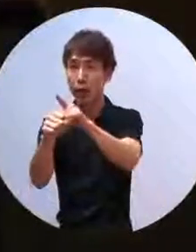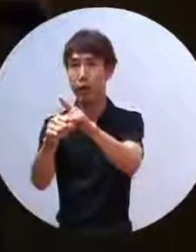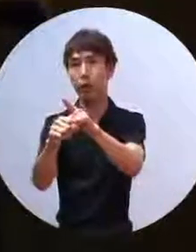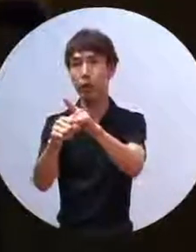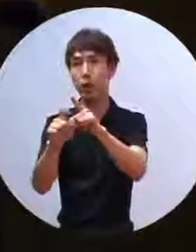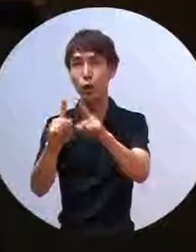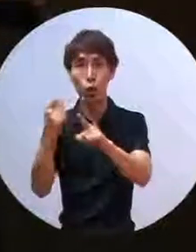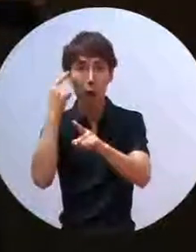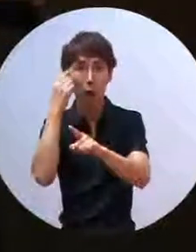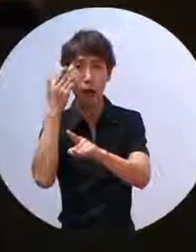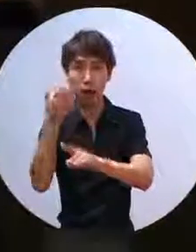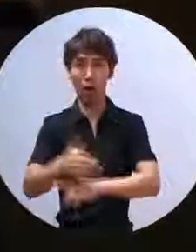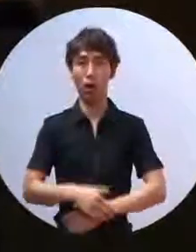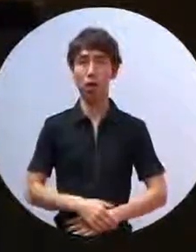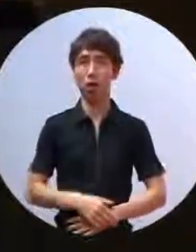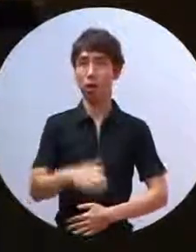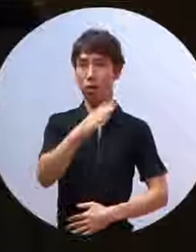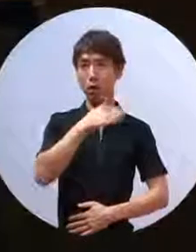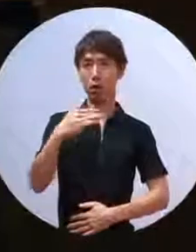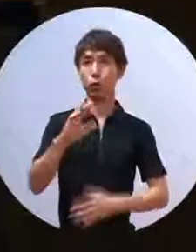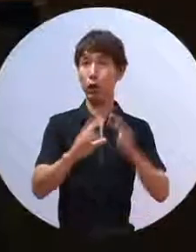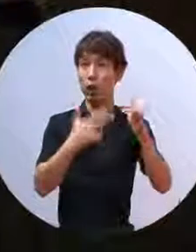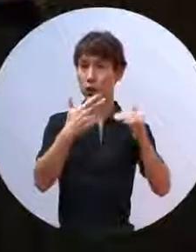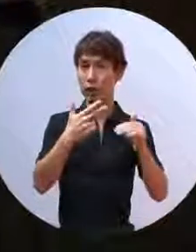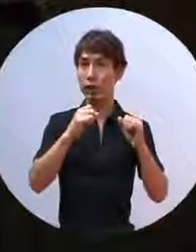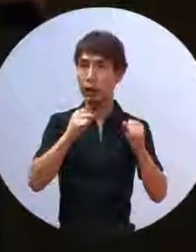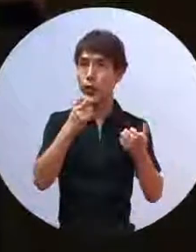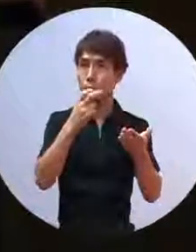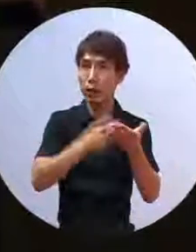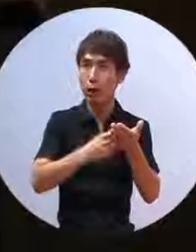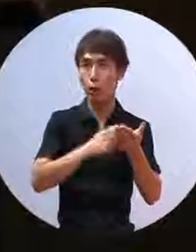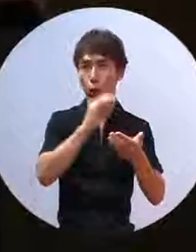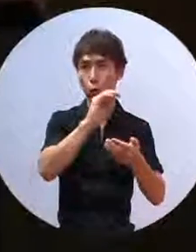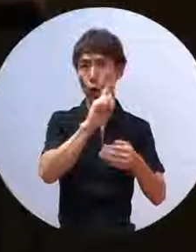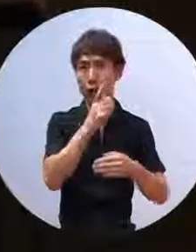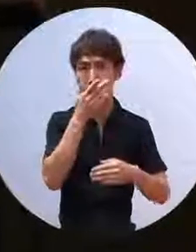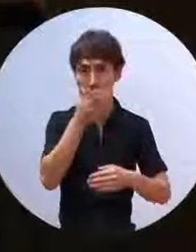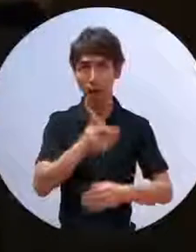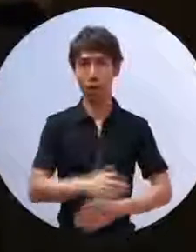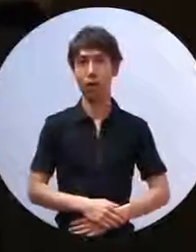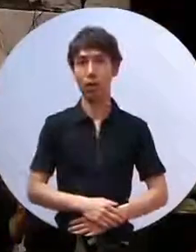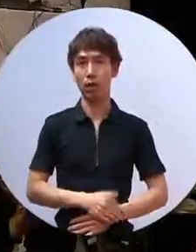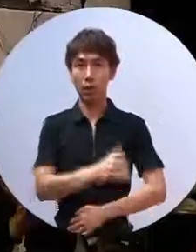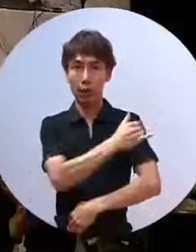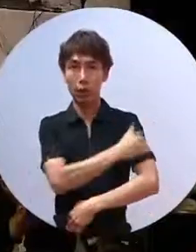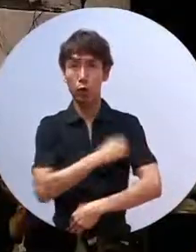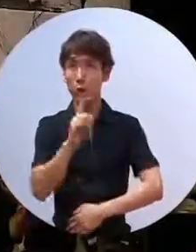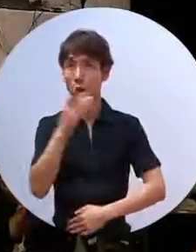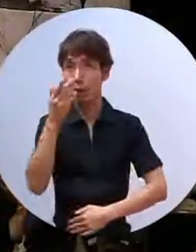てどう考えるか、私たちが藤沢市ですべきこと、役割は？